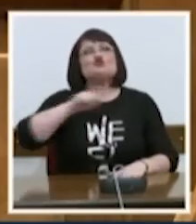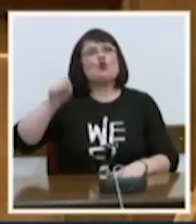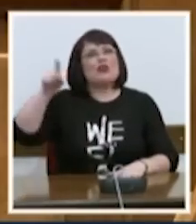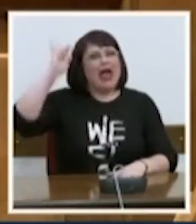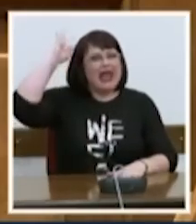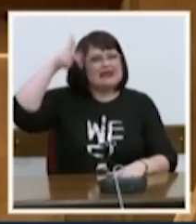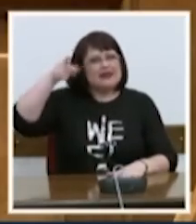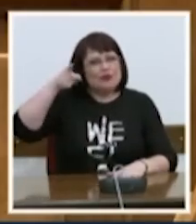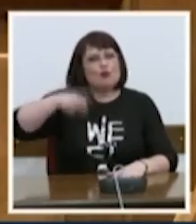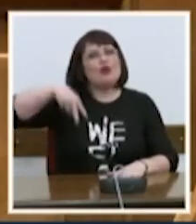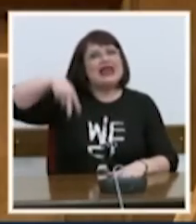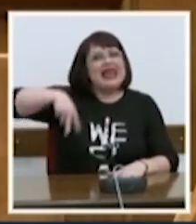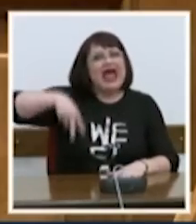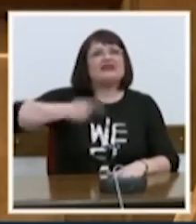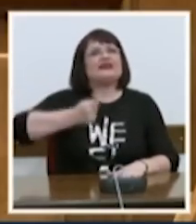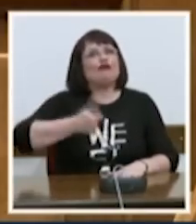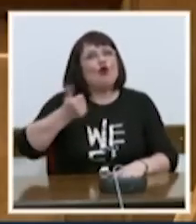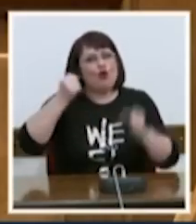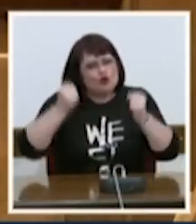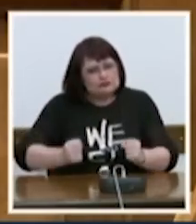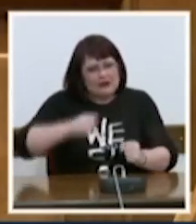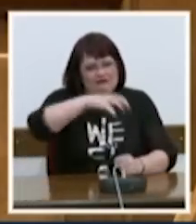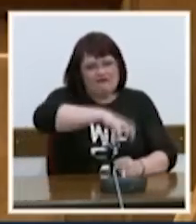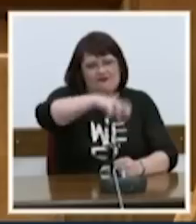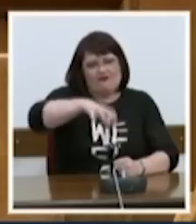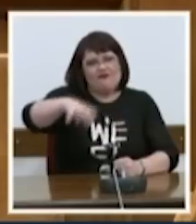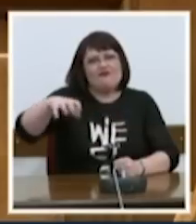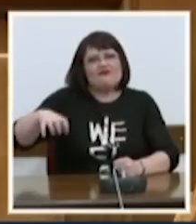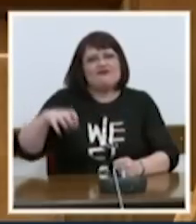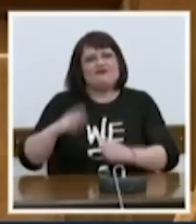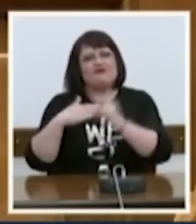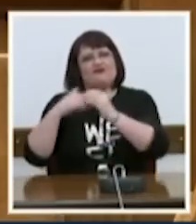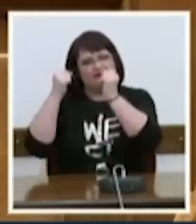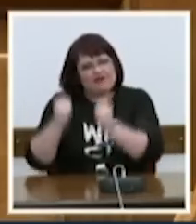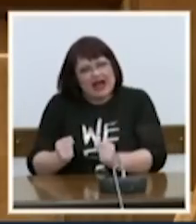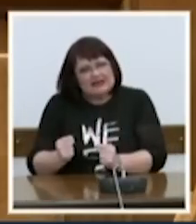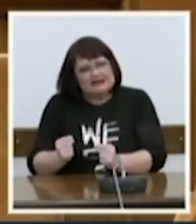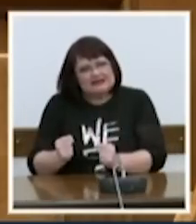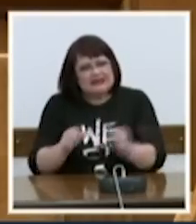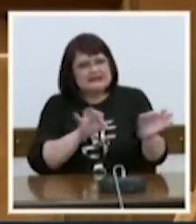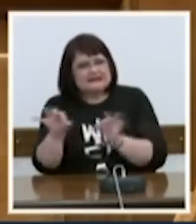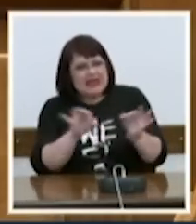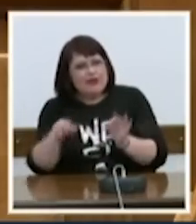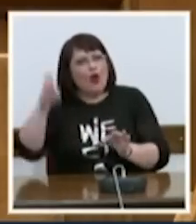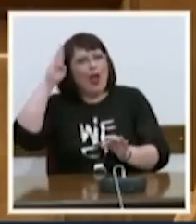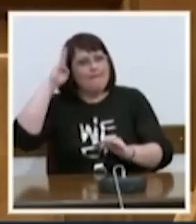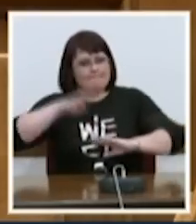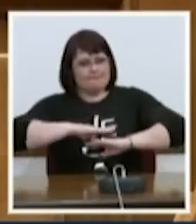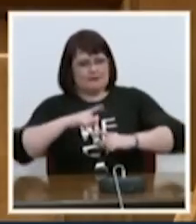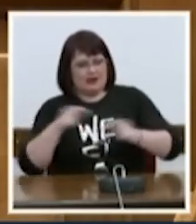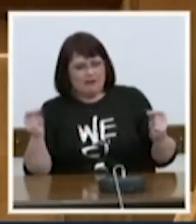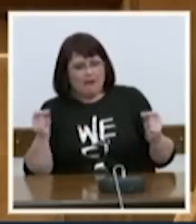της Λάρισας, του Βόλου, άλλων υποδομών στην υλοποίηση αυτών των σχεδιασμών βάζουν το λαό μας σε